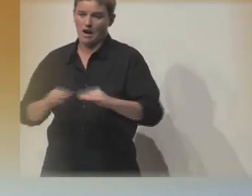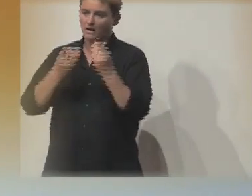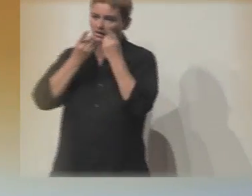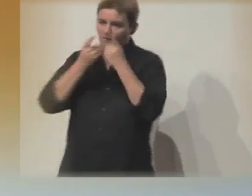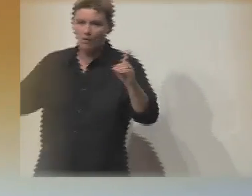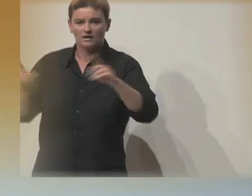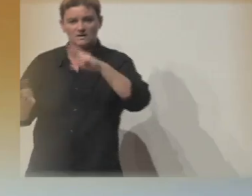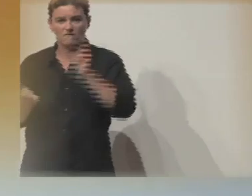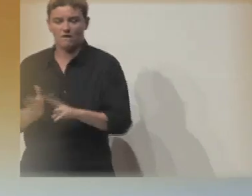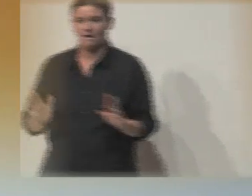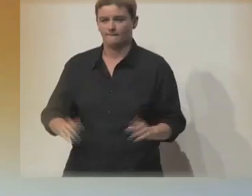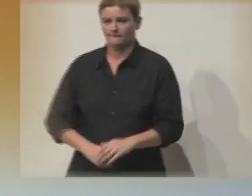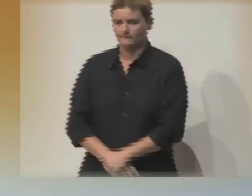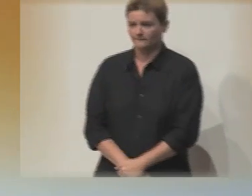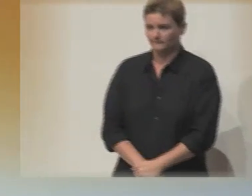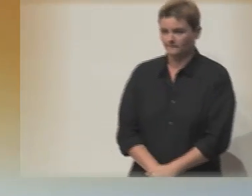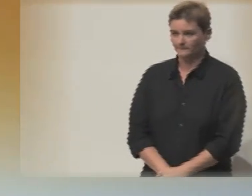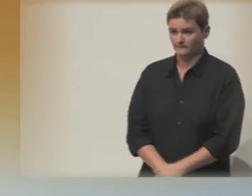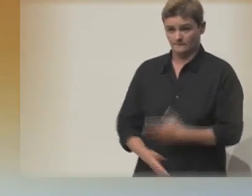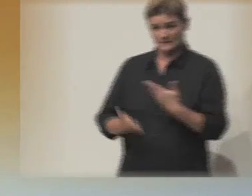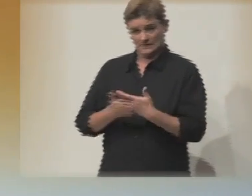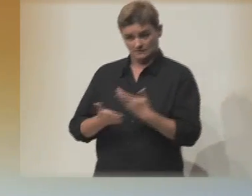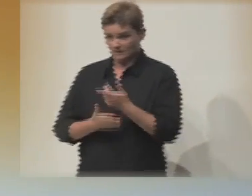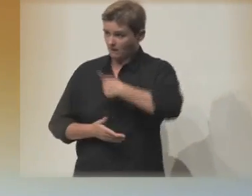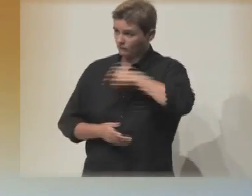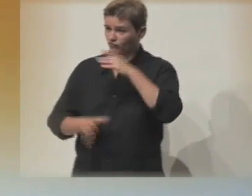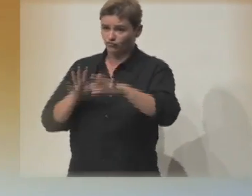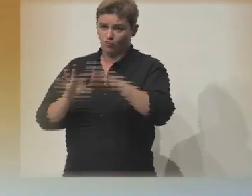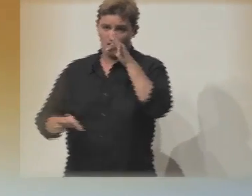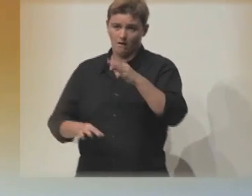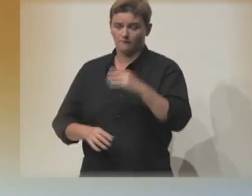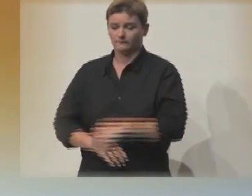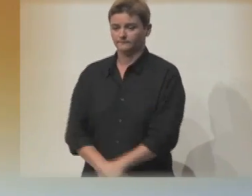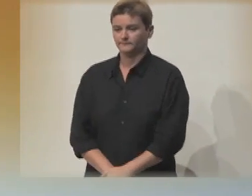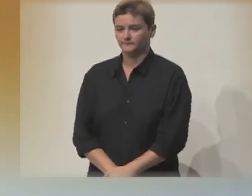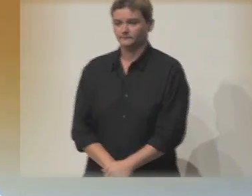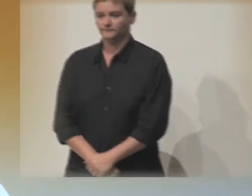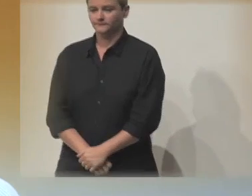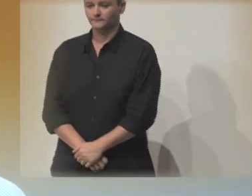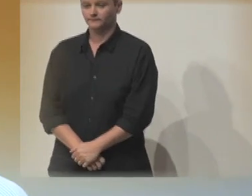une réalité de technocratie. Et ceci est notre choix et notre engagement.